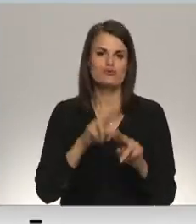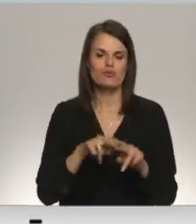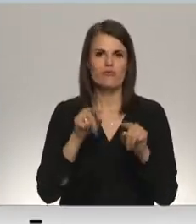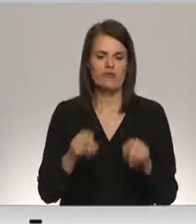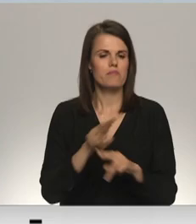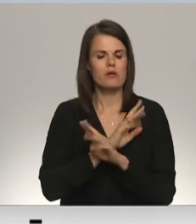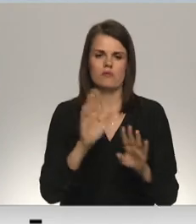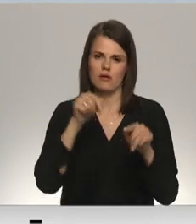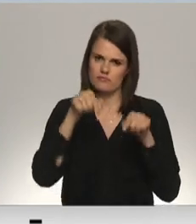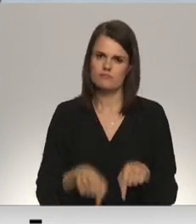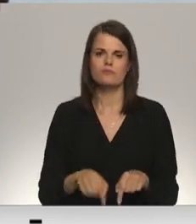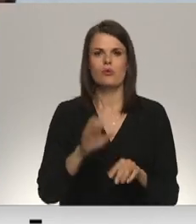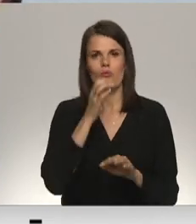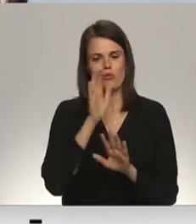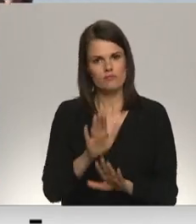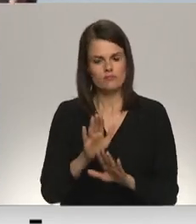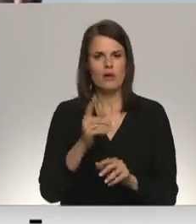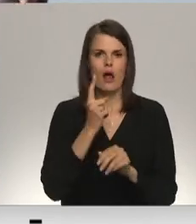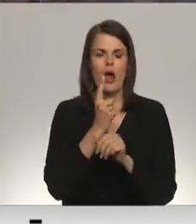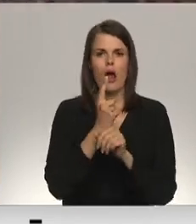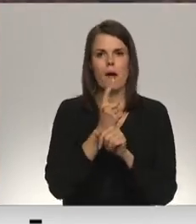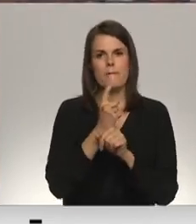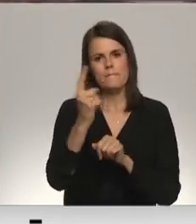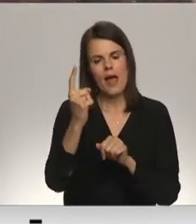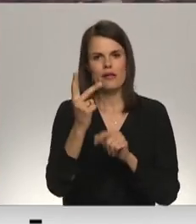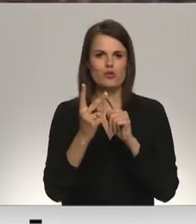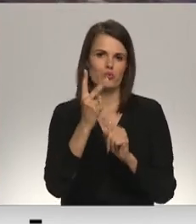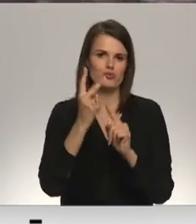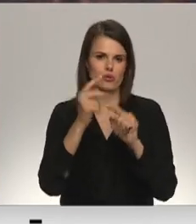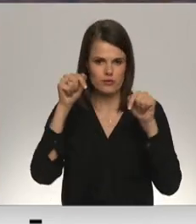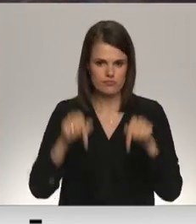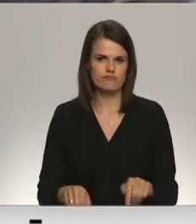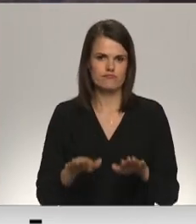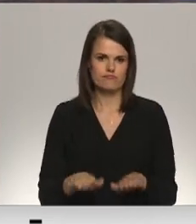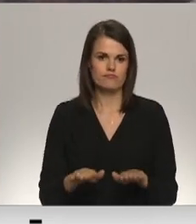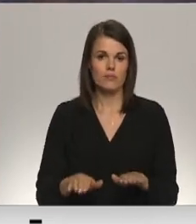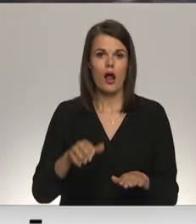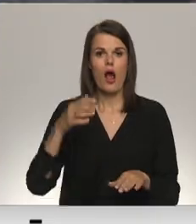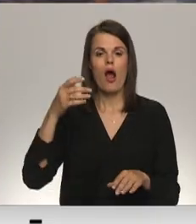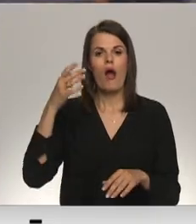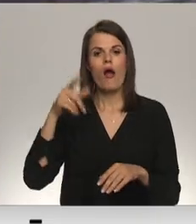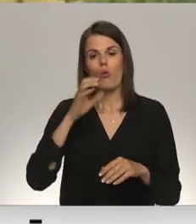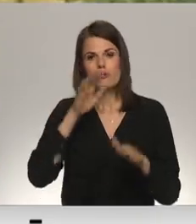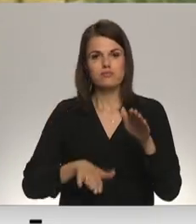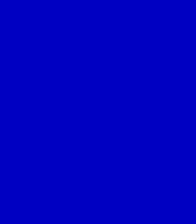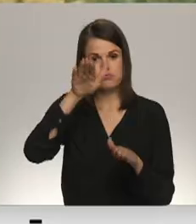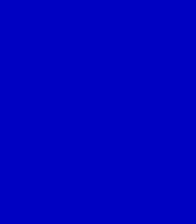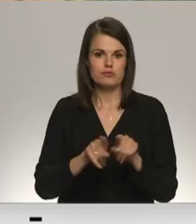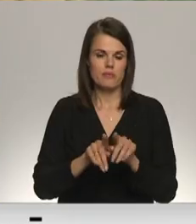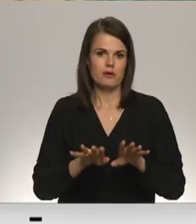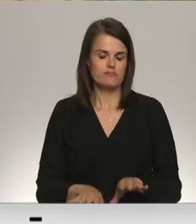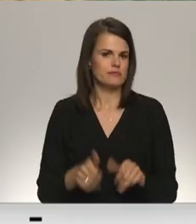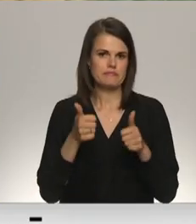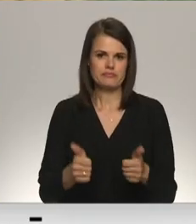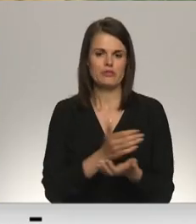ir pagalam. Tāpēc mēs viņus pusotra divu metru dzīvumā ieliekam, tad viņas var hesmētāt līmeni gan dabiski, gan nedabiski, un viņas to,